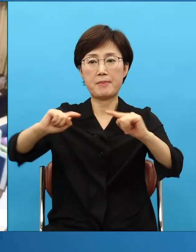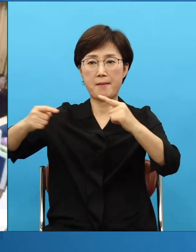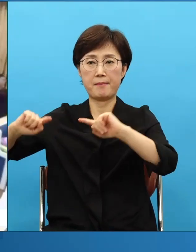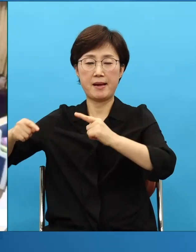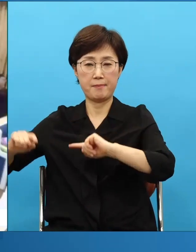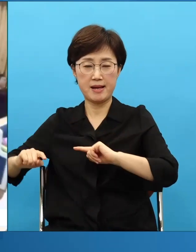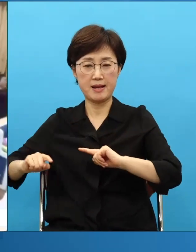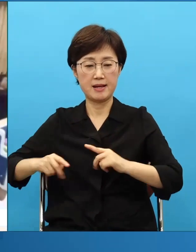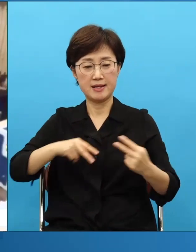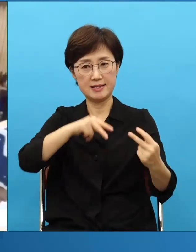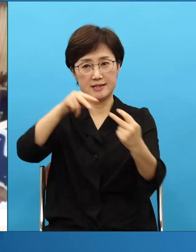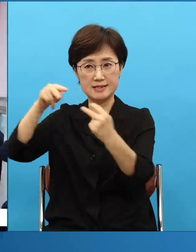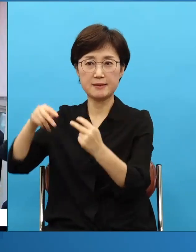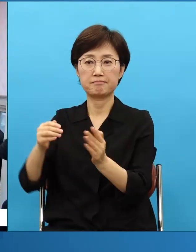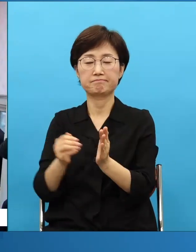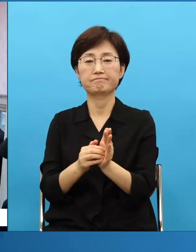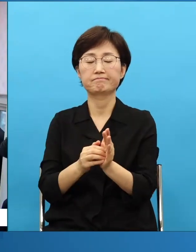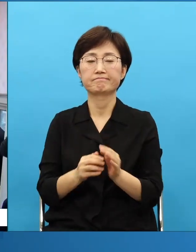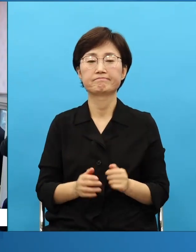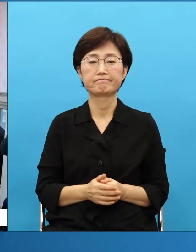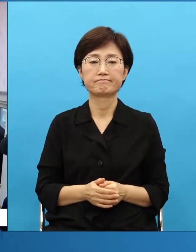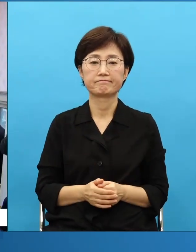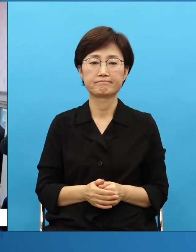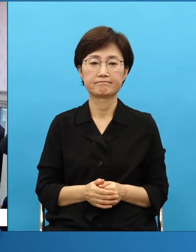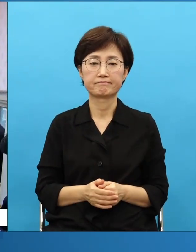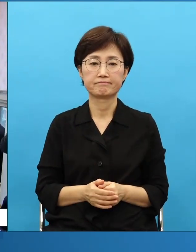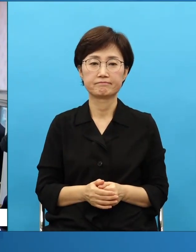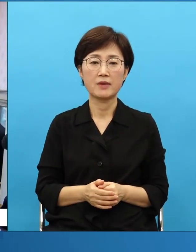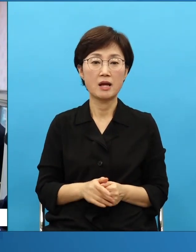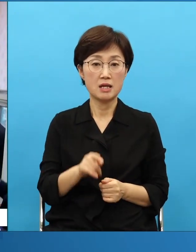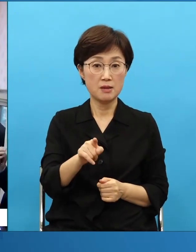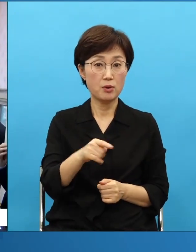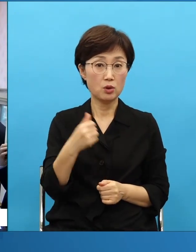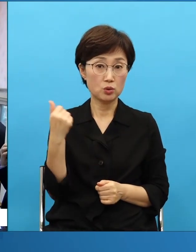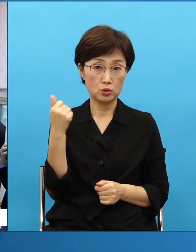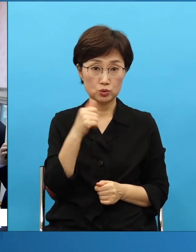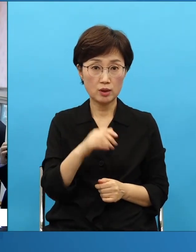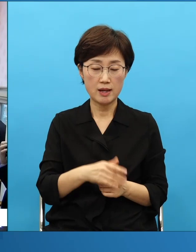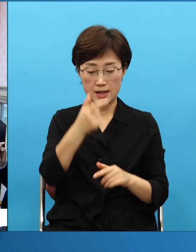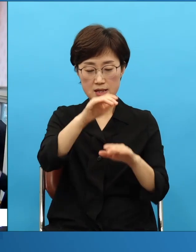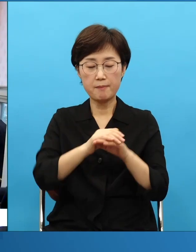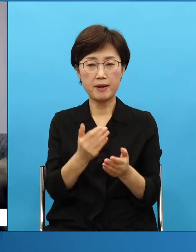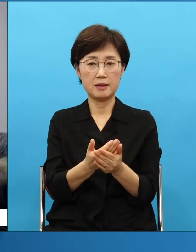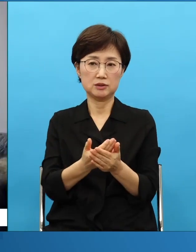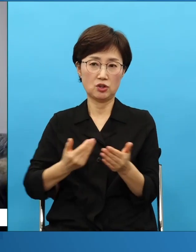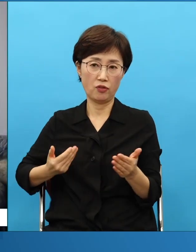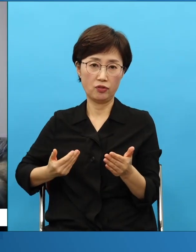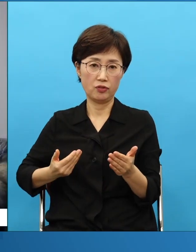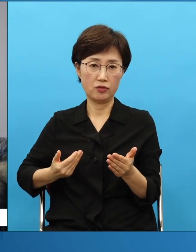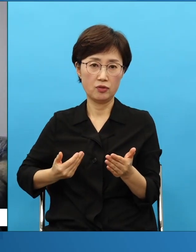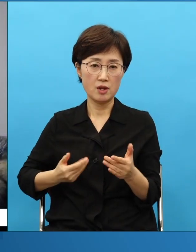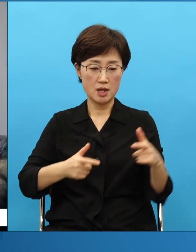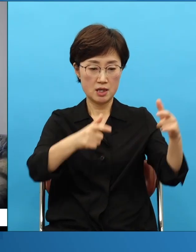인사를 나눴습니다. 이번 랩넌트 망대의 여정은 예배 전 류광수 목사가 지회 목회자들을 따로